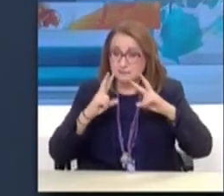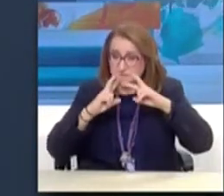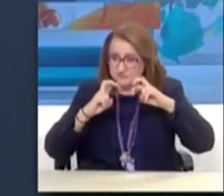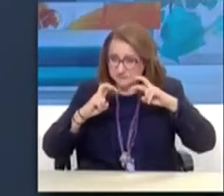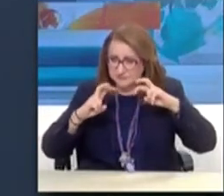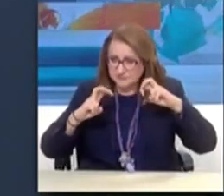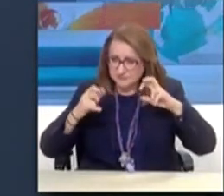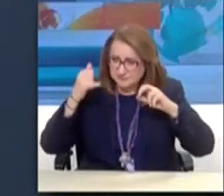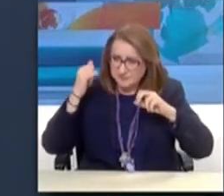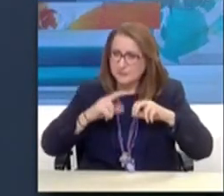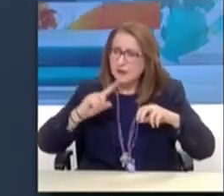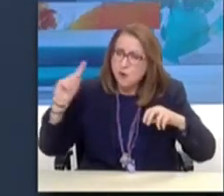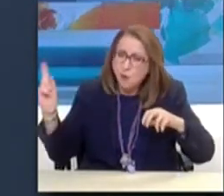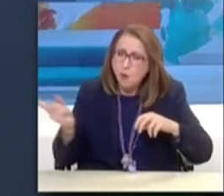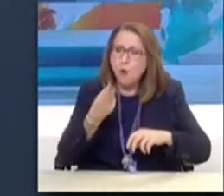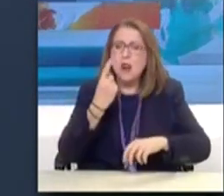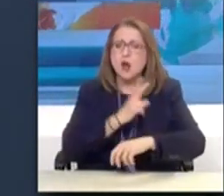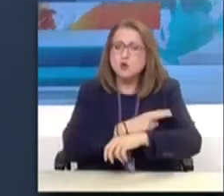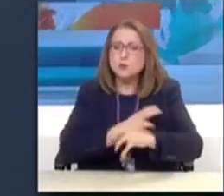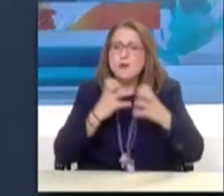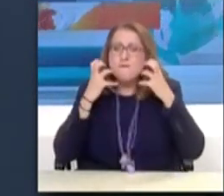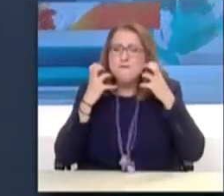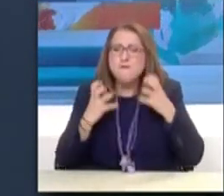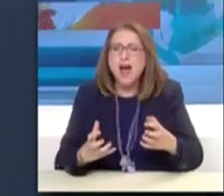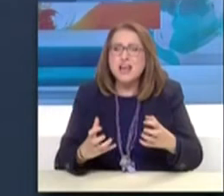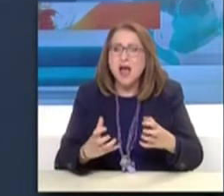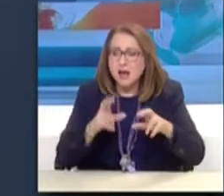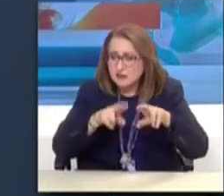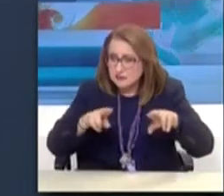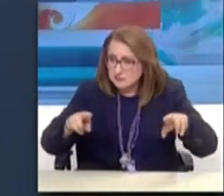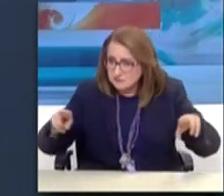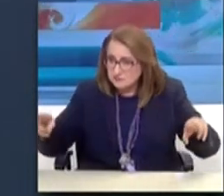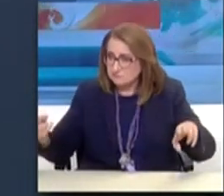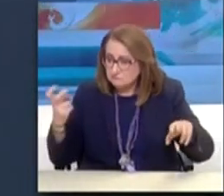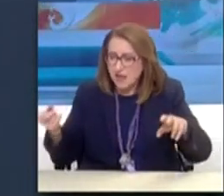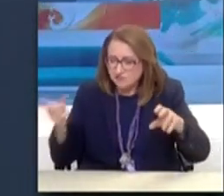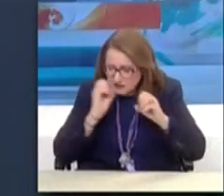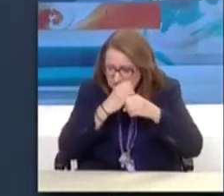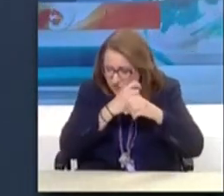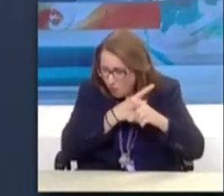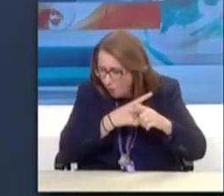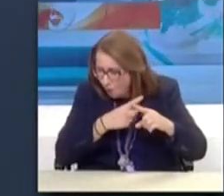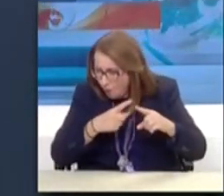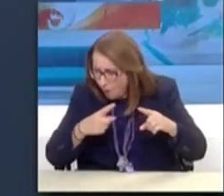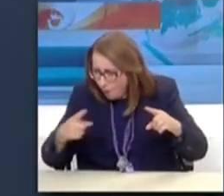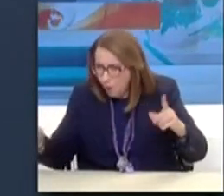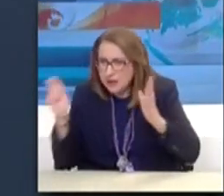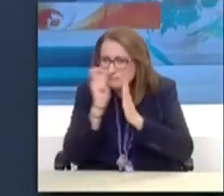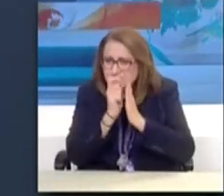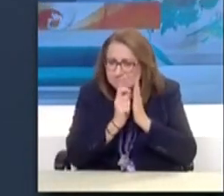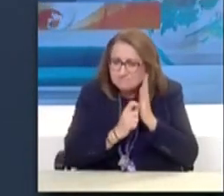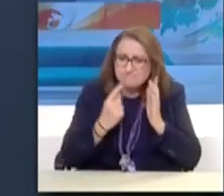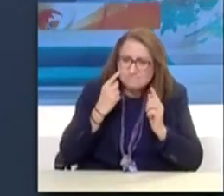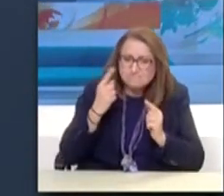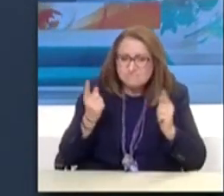περιλαμβάνει όλες τις νοσηλίες στα νοσοκομεία και τα βαριά περιστατικά σε ΜΕΘ, η οποία είναι εξαιρετική διαδικασία Sentinel